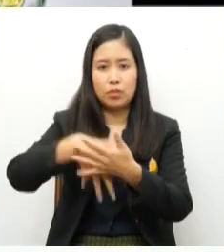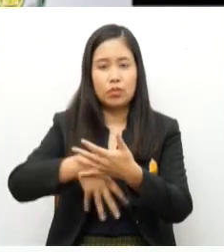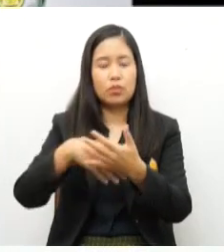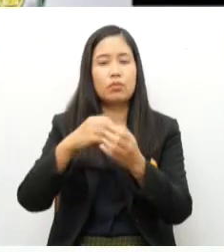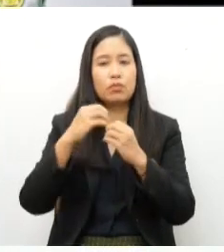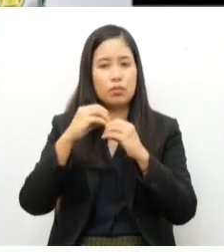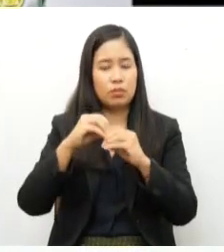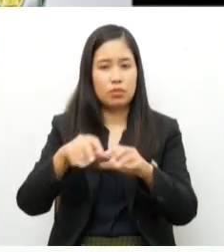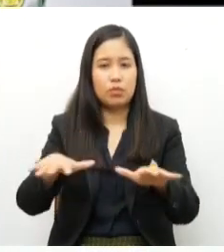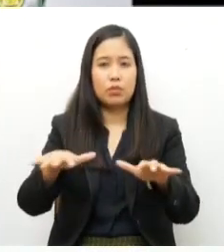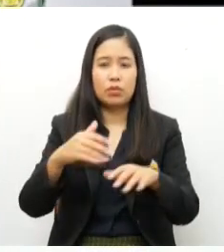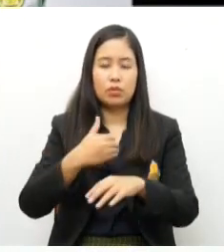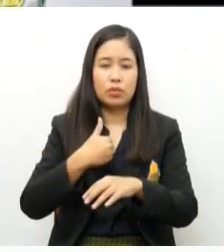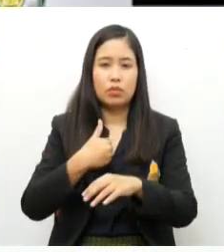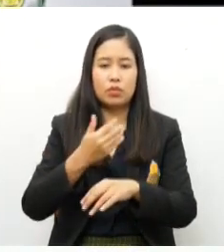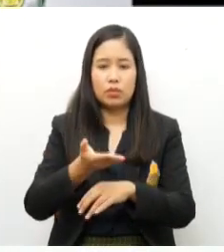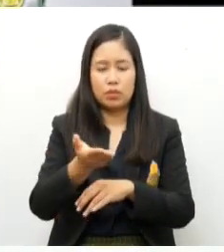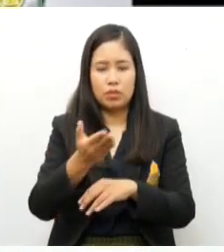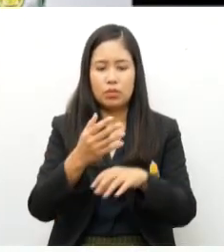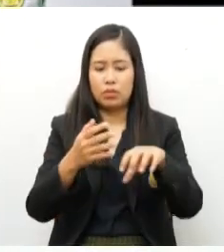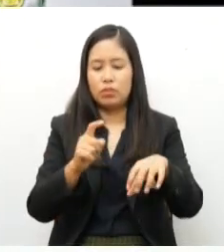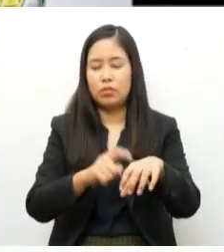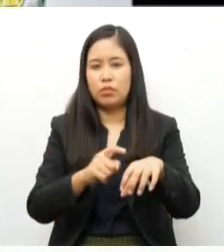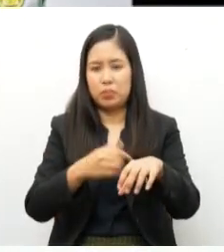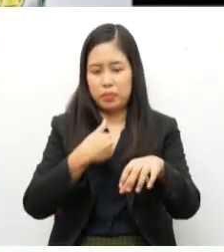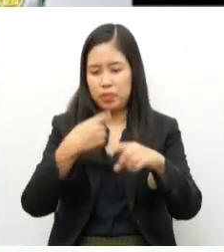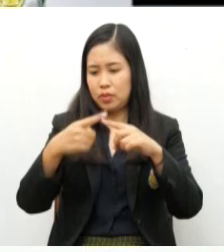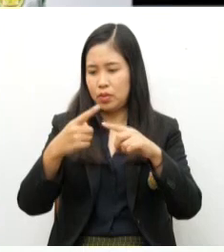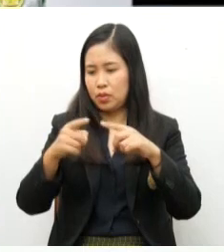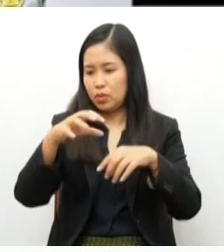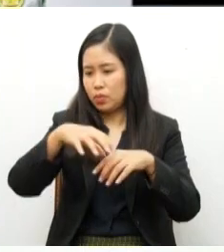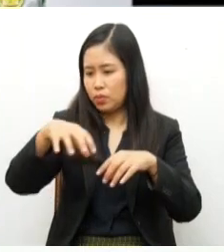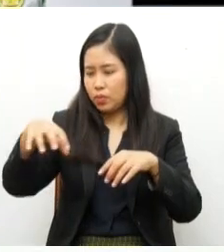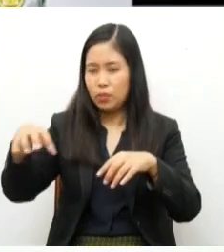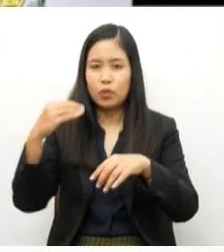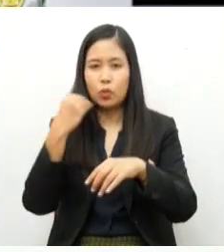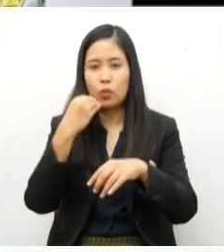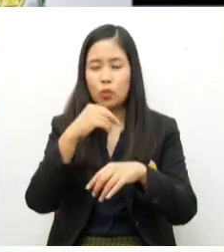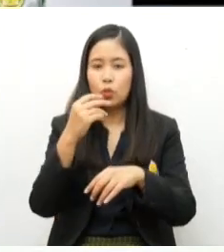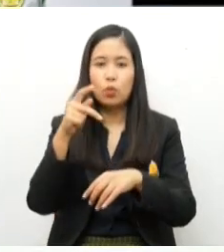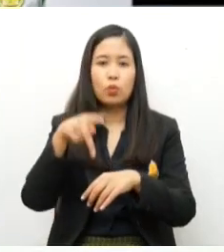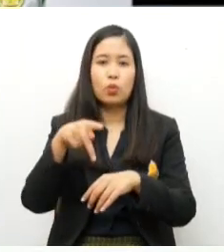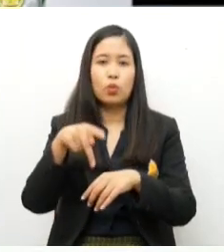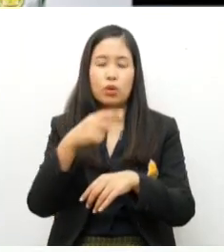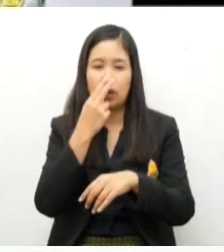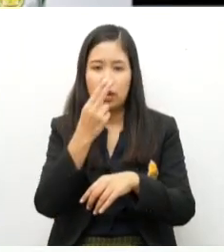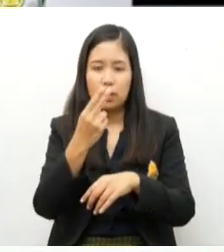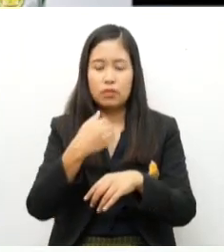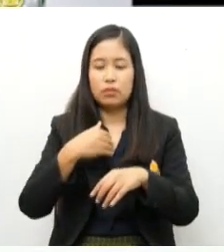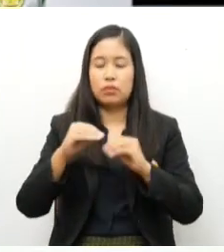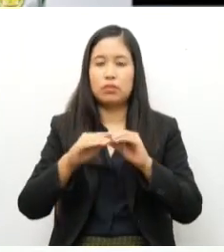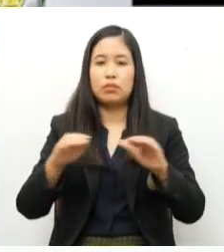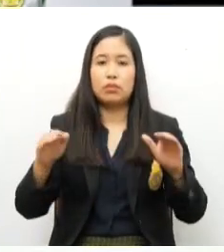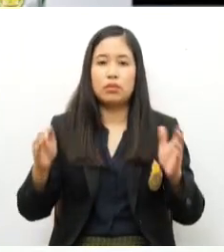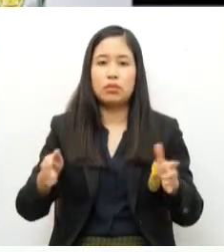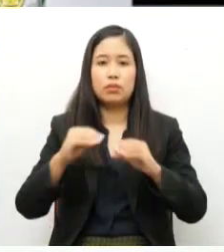งผมคิดว่าไม่ใช่แต่โรงเรียนบ้านดู่มีหลายโรงเรียนที่เราเอามาทุกวันพุธเนี่ยก็อยากจะให้เป็นเวทีในการที่จะส